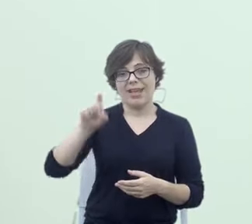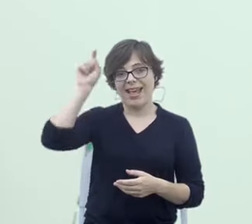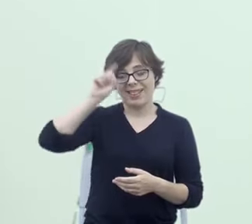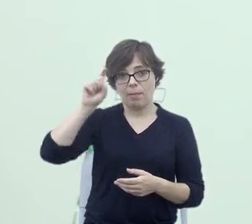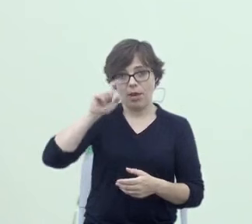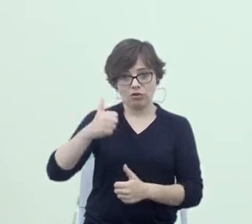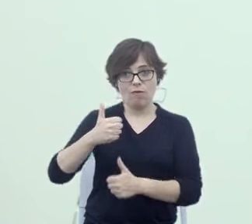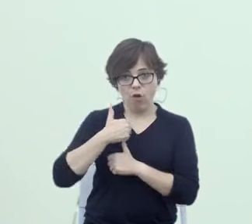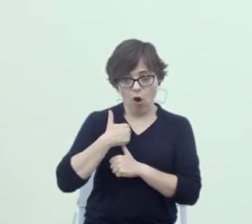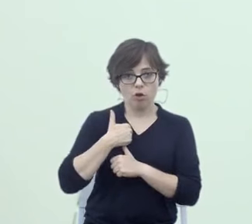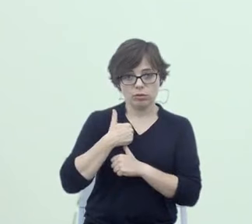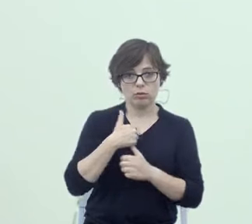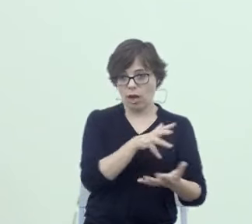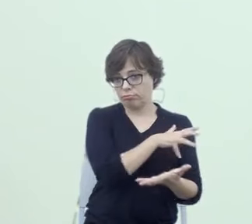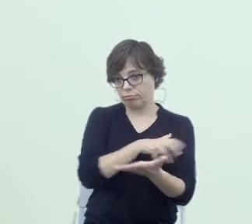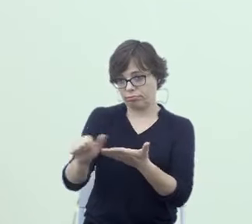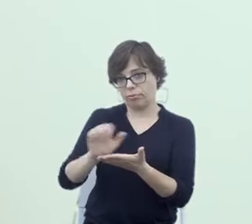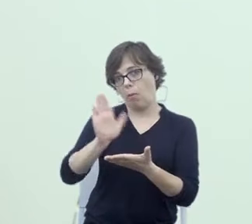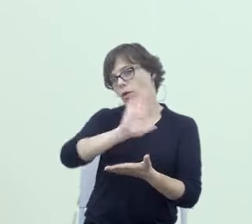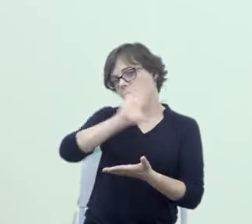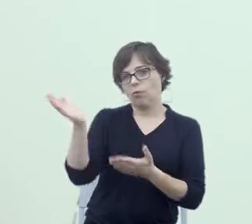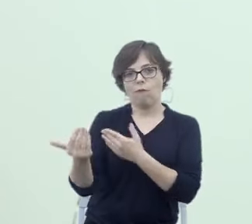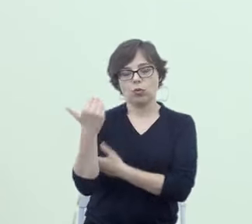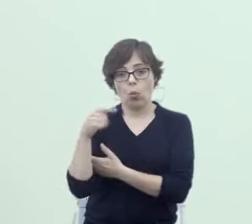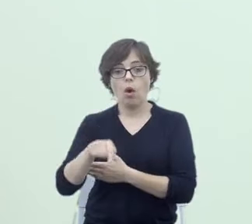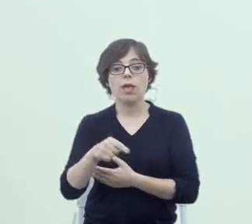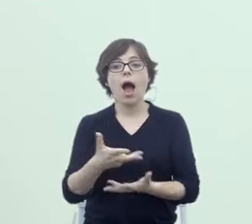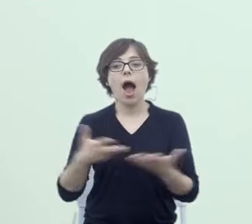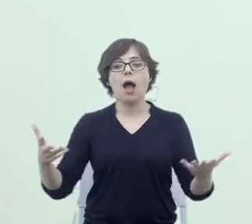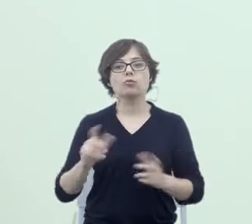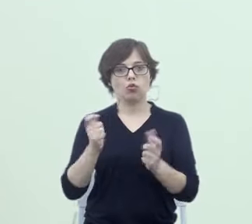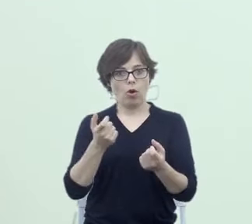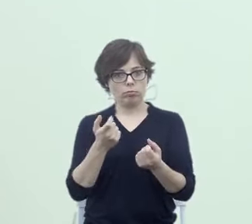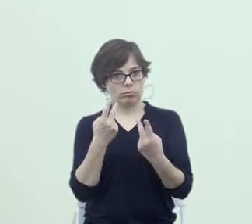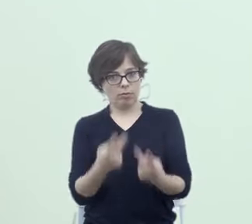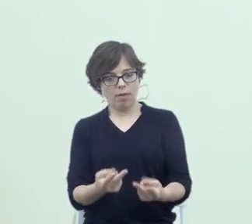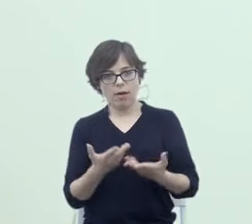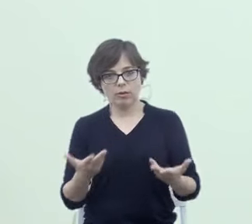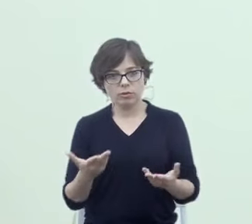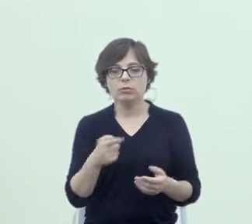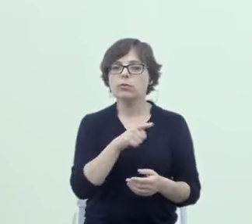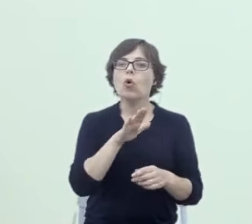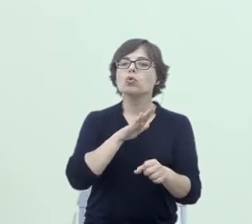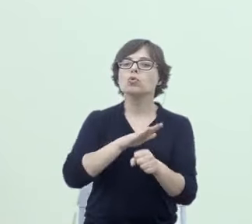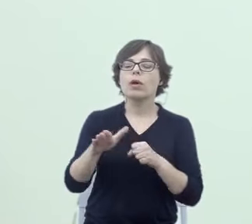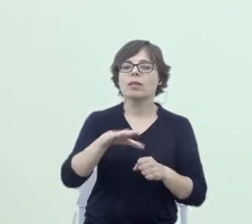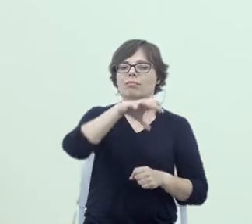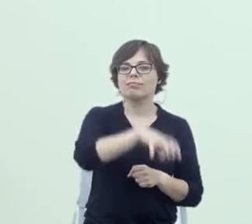poszedł dalej na wschód, czy to była ziemia niczyja? Czy to słynne komando